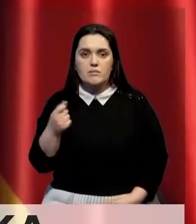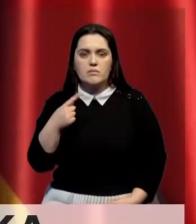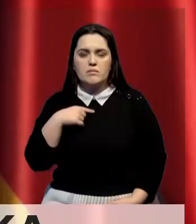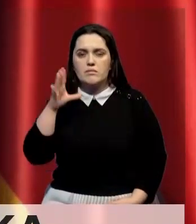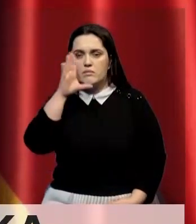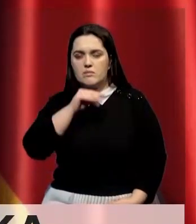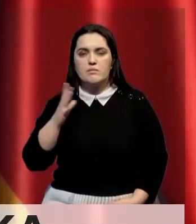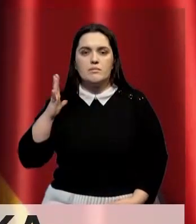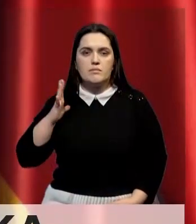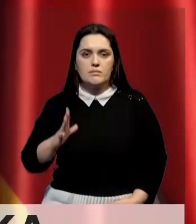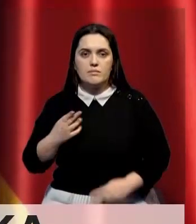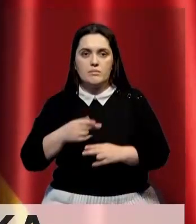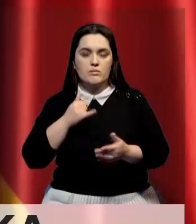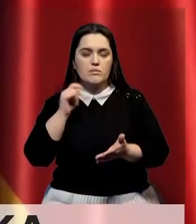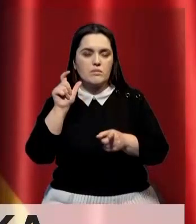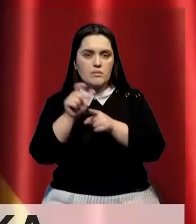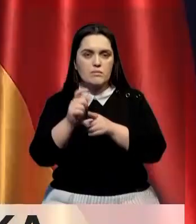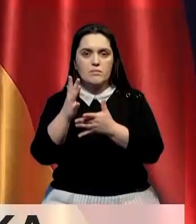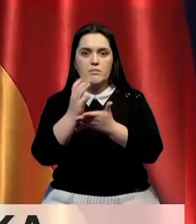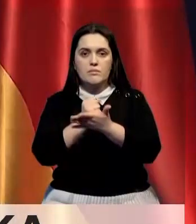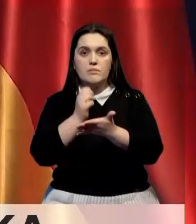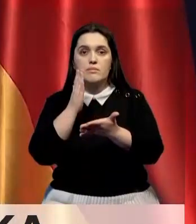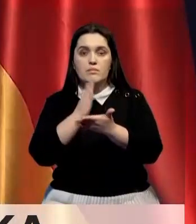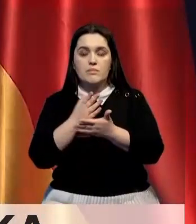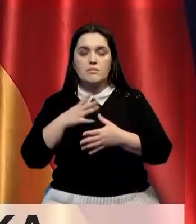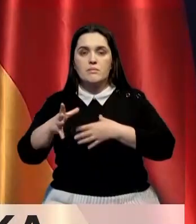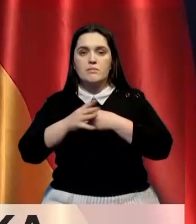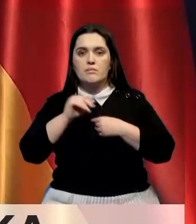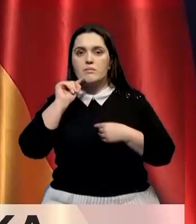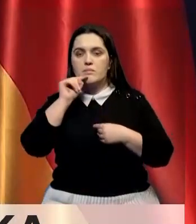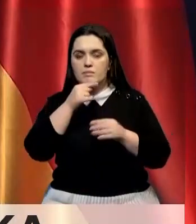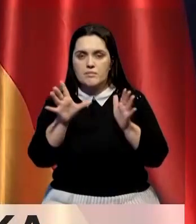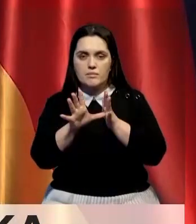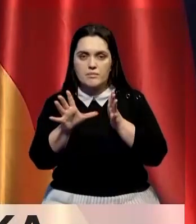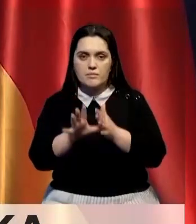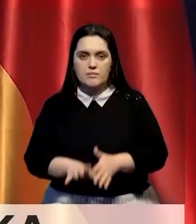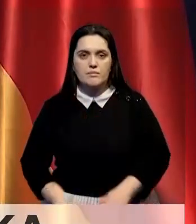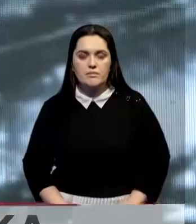эту зиму благодаря хорошо заполненным газохранилищам и потому, что мы вместе сэкономили энергию.